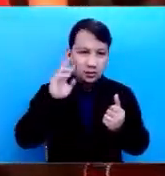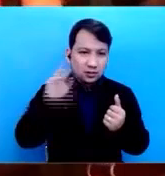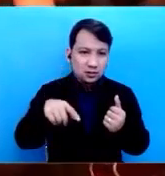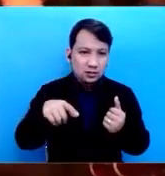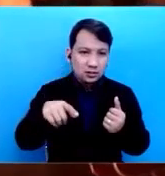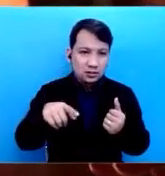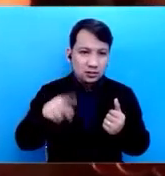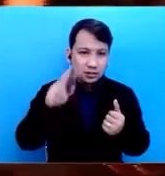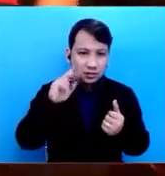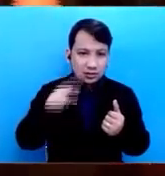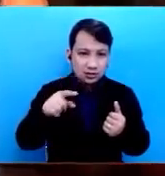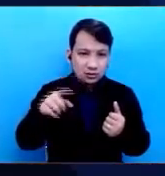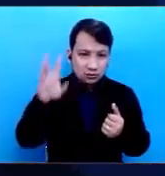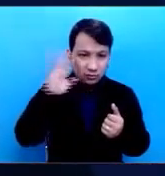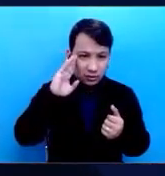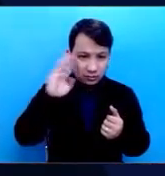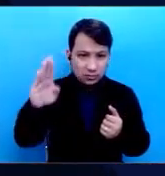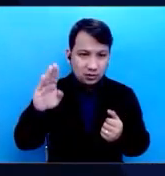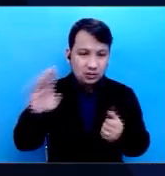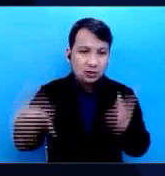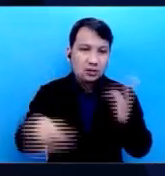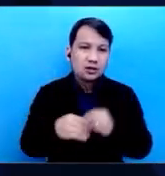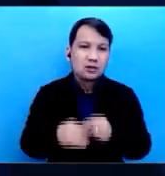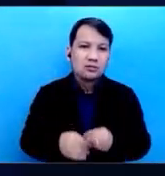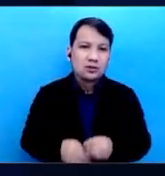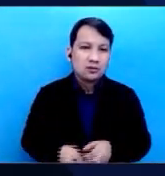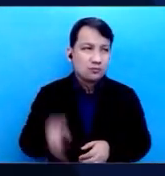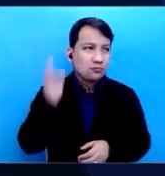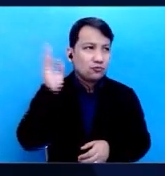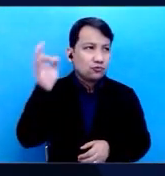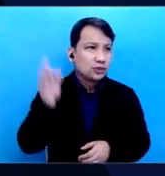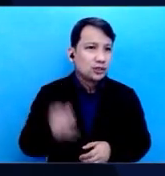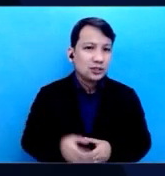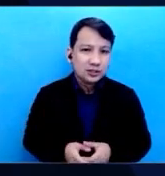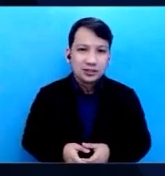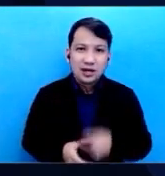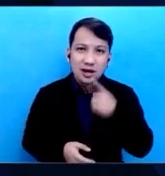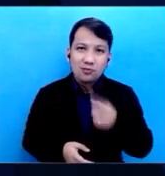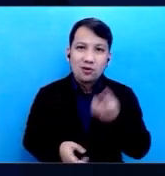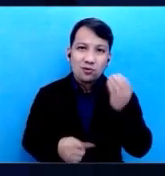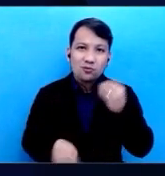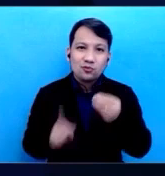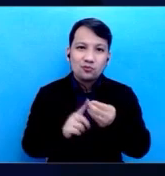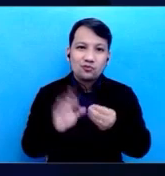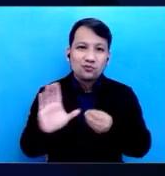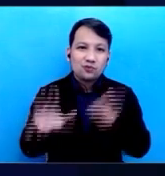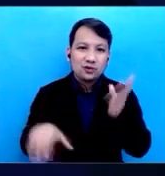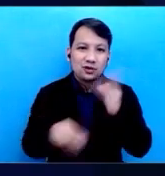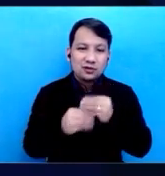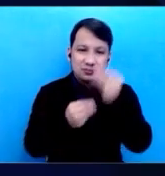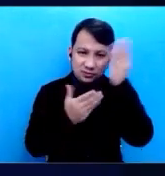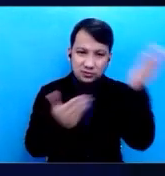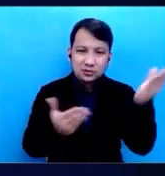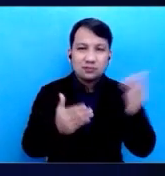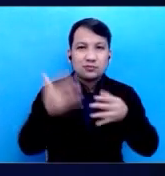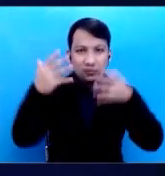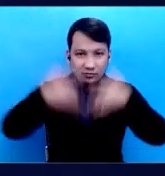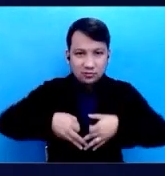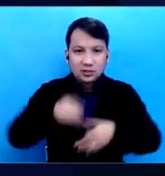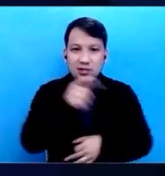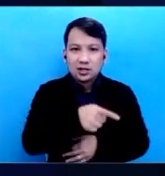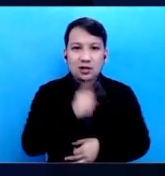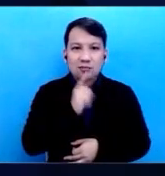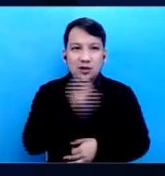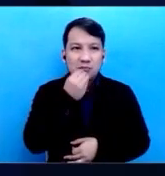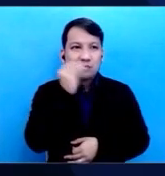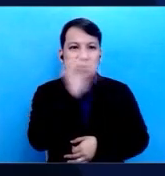Presidential Candidate Walden Bello. Minura pa niya si Marcos. Ang desisyon daw ng COMELEC First Division ay parang pandudura sa mukha ng common